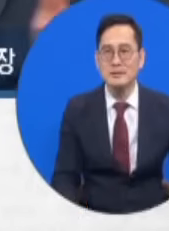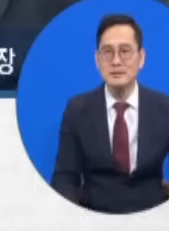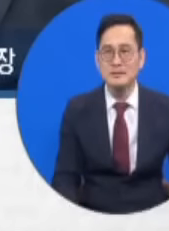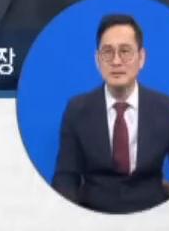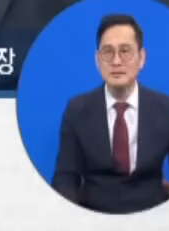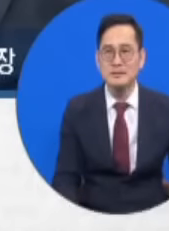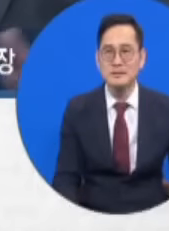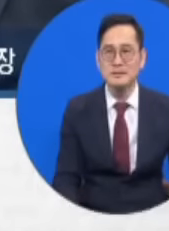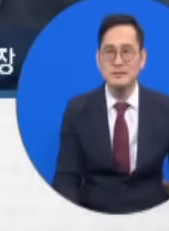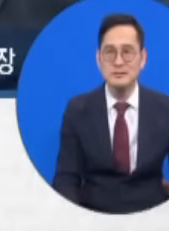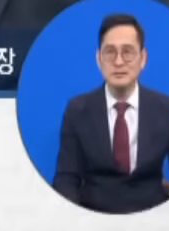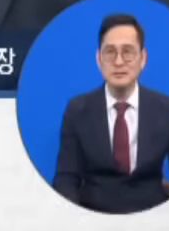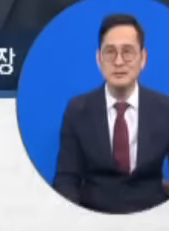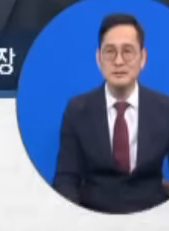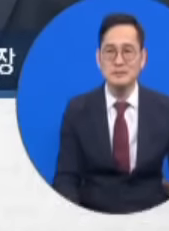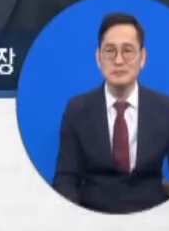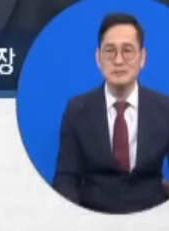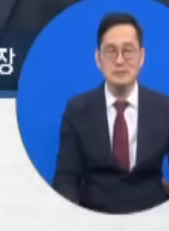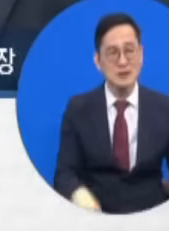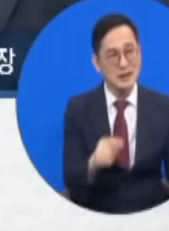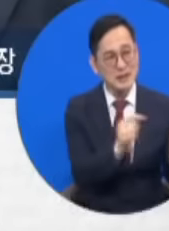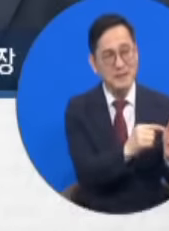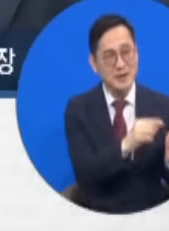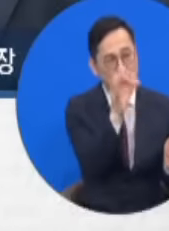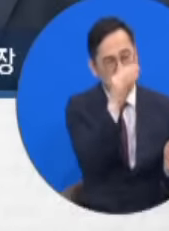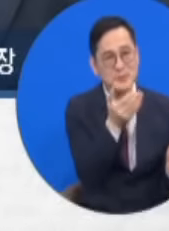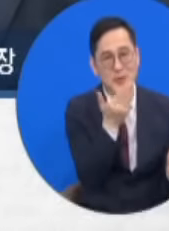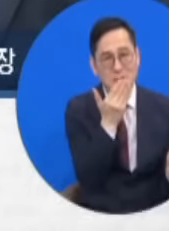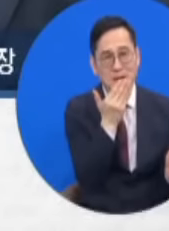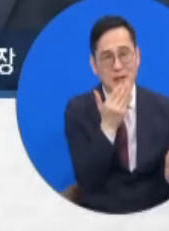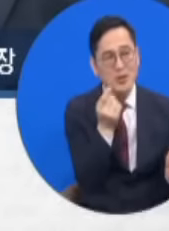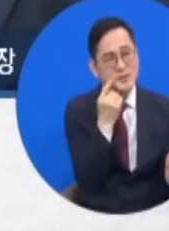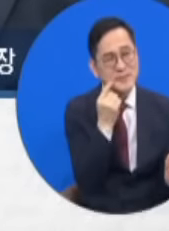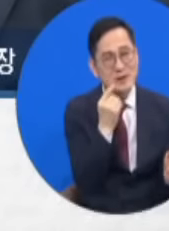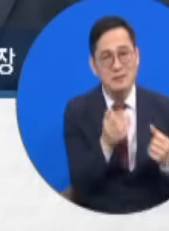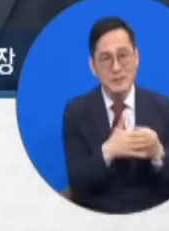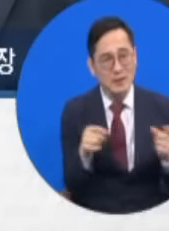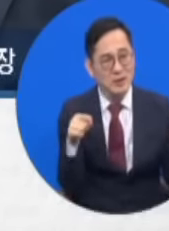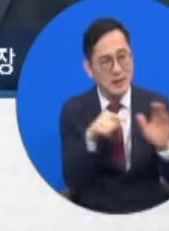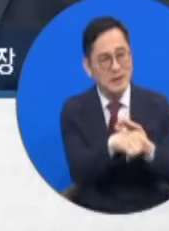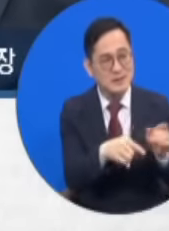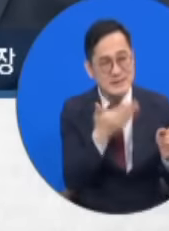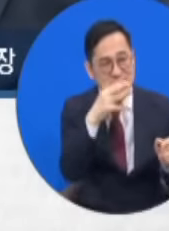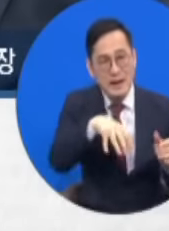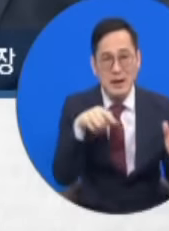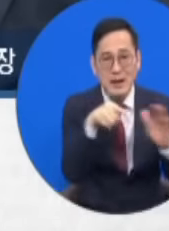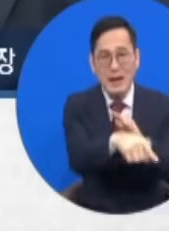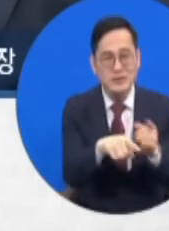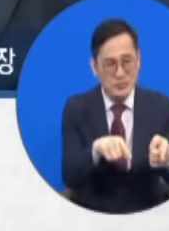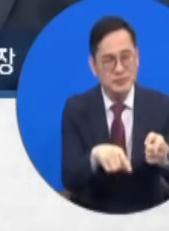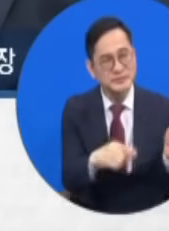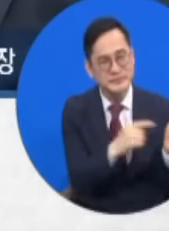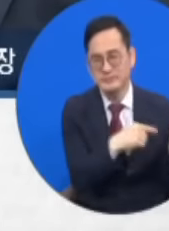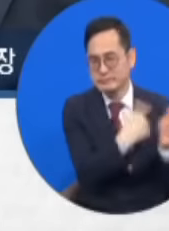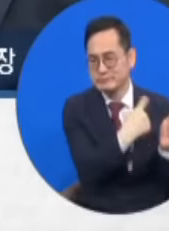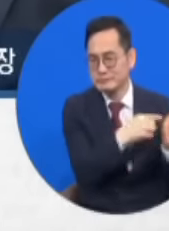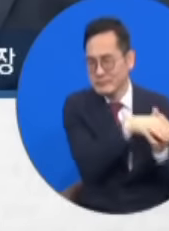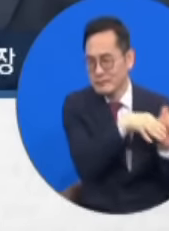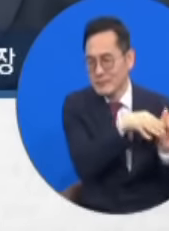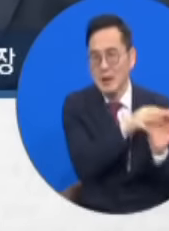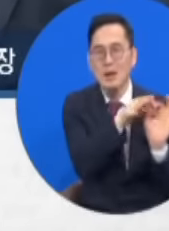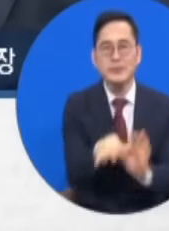찾아가는 이 바쁜 일정에 이해가 안 되고요. 특히 주말을 넘어서 선거 4일 전 주말 일정에 모든